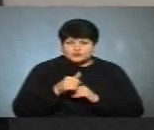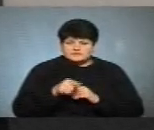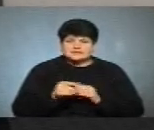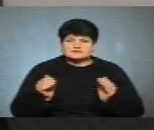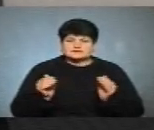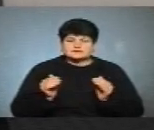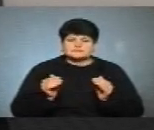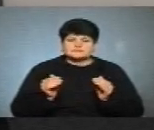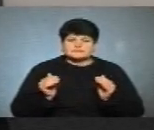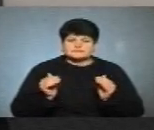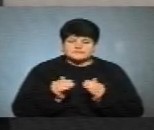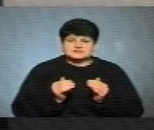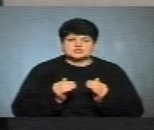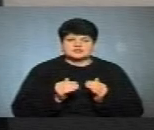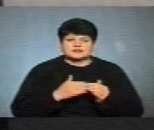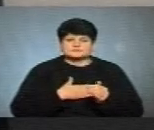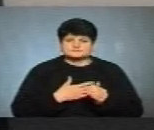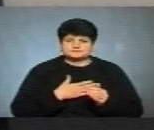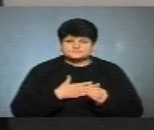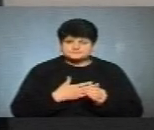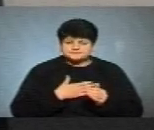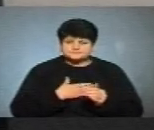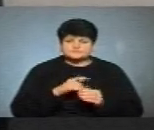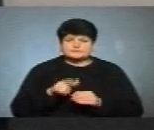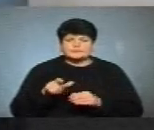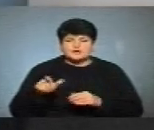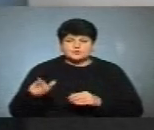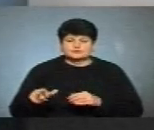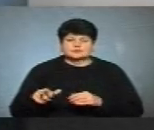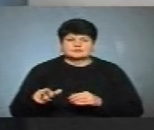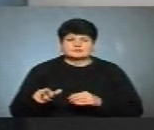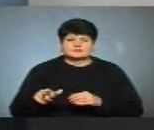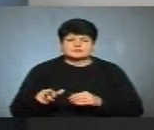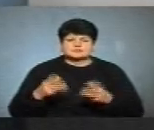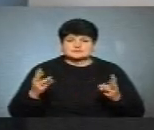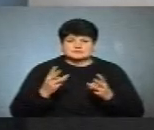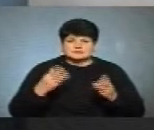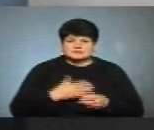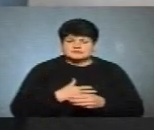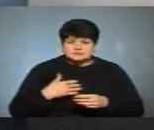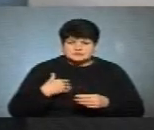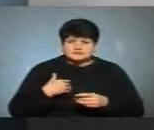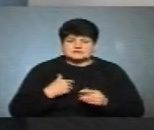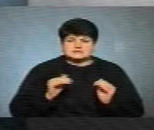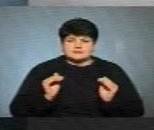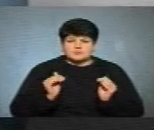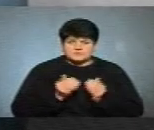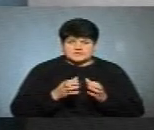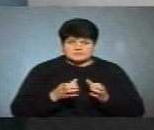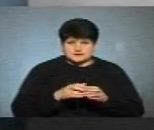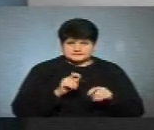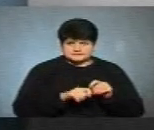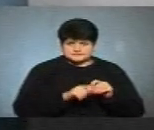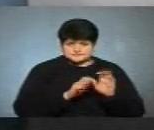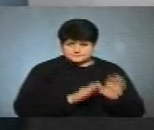знижена сатурація. Люди з клінікою пневмонії підлягають обстеженню мобільними бригадами.